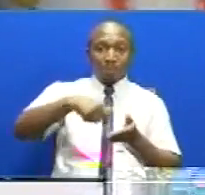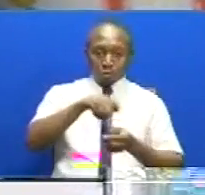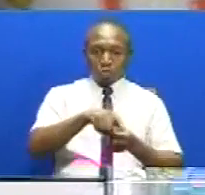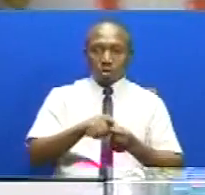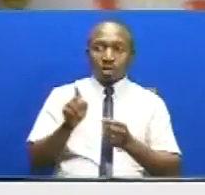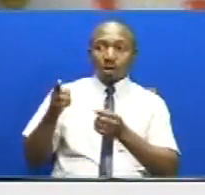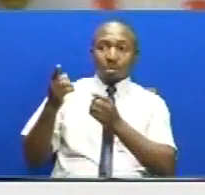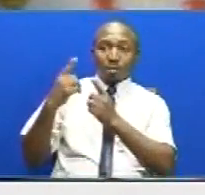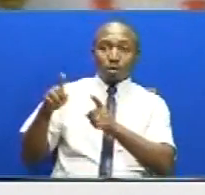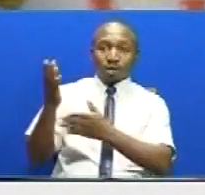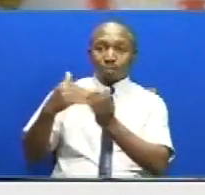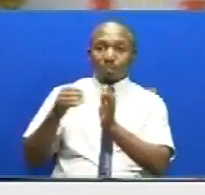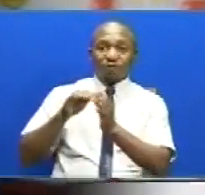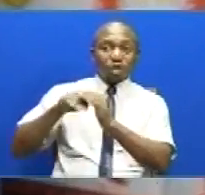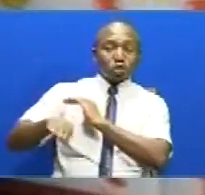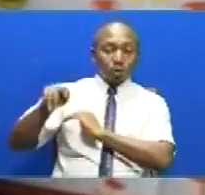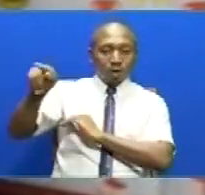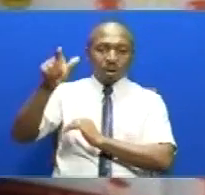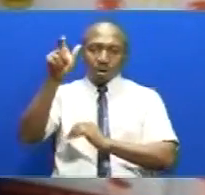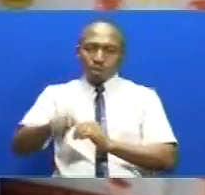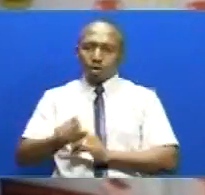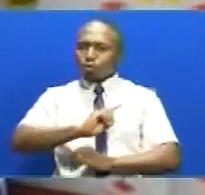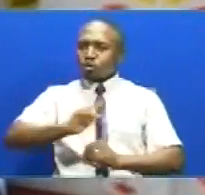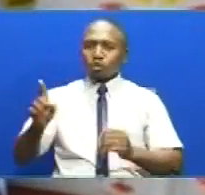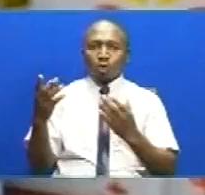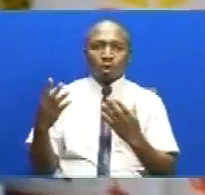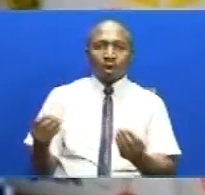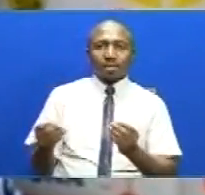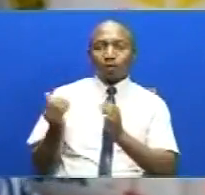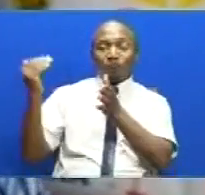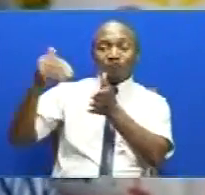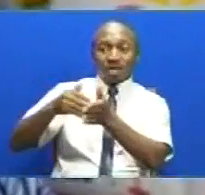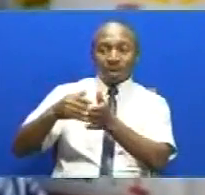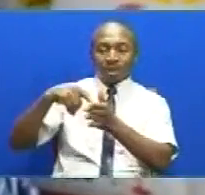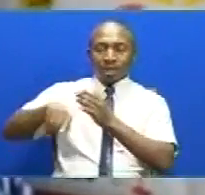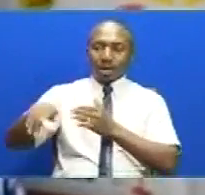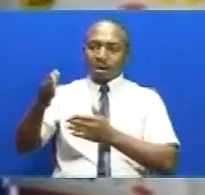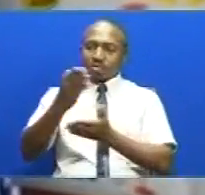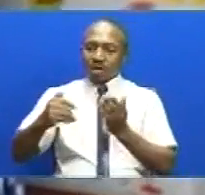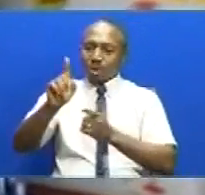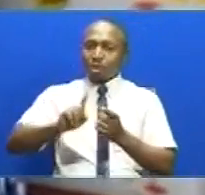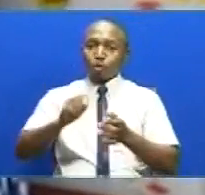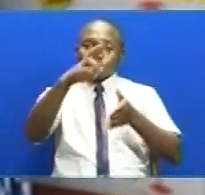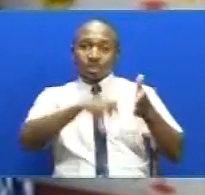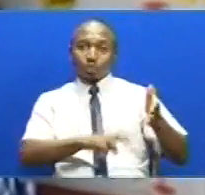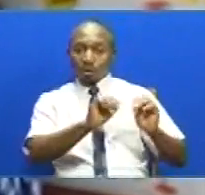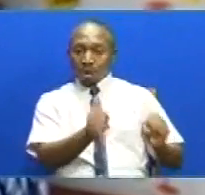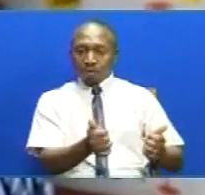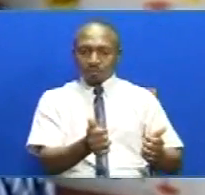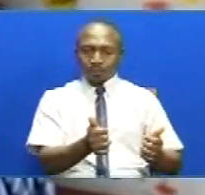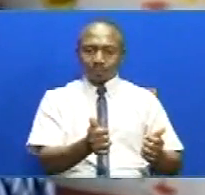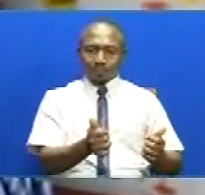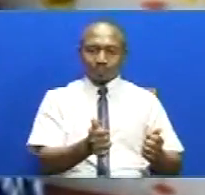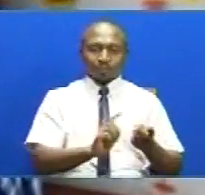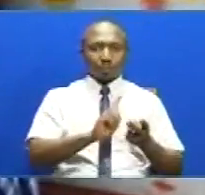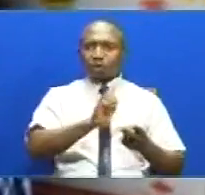sehemu za mafichoni ambako watu si rahisi watu kufika kwenye sehemu ambayo hayajasajiliwa.